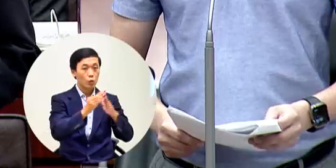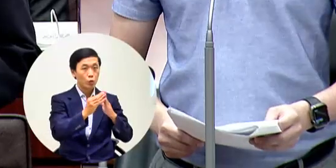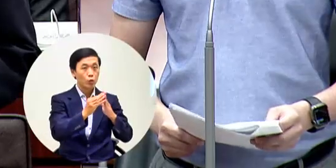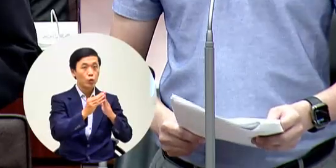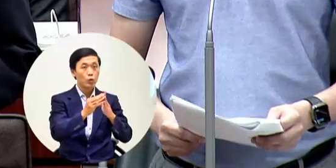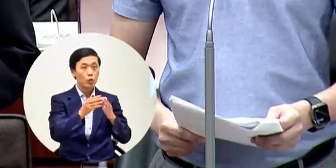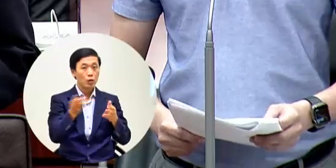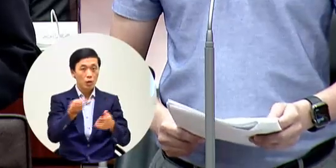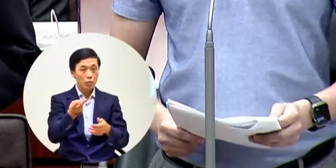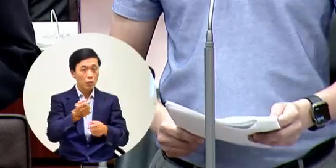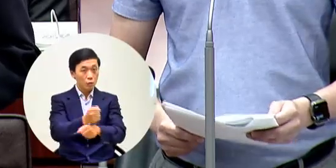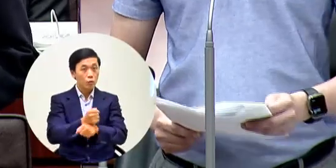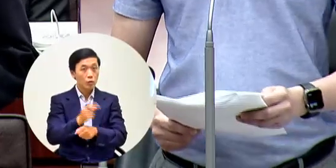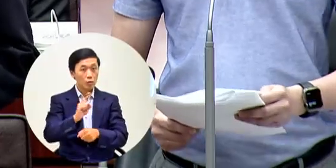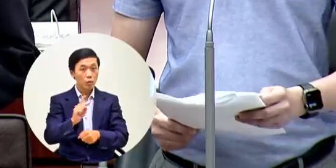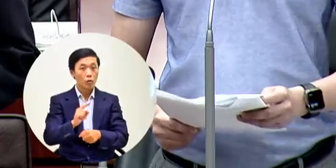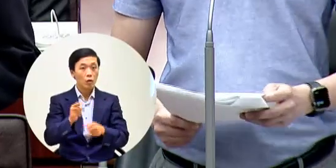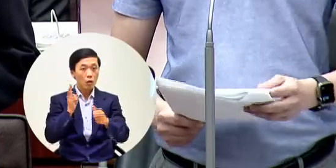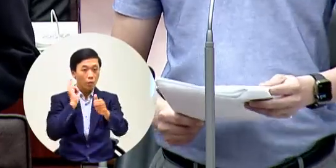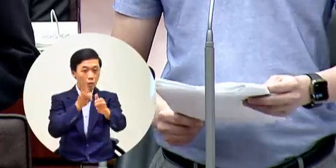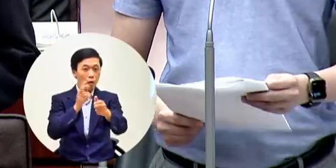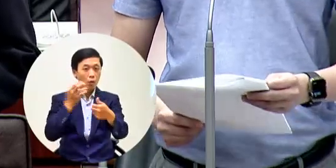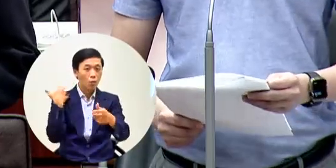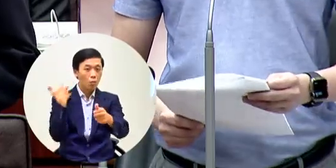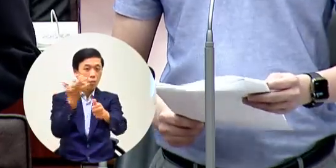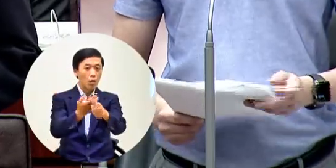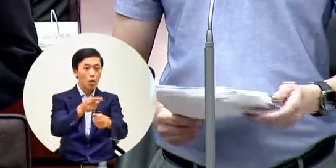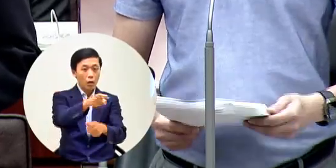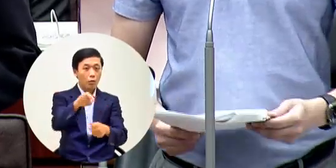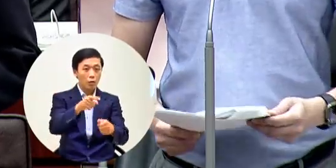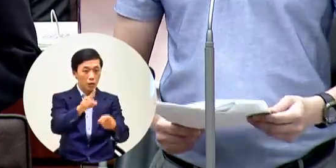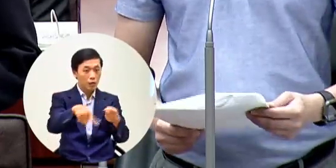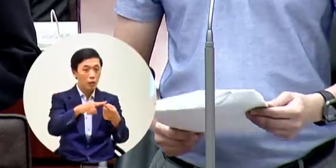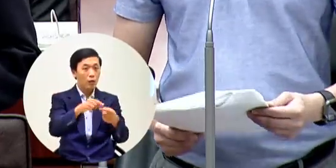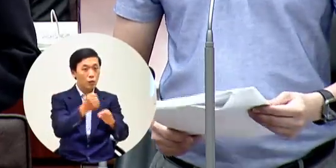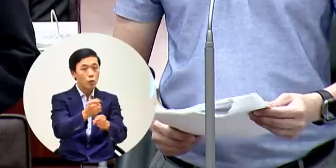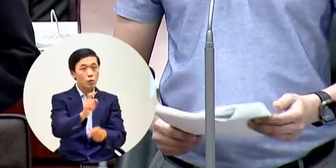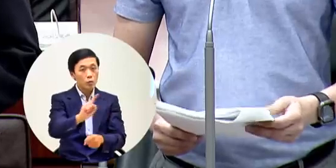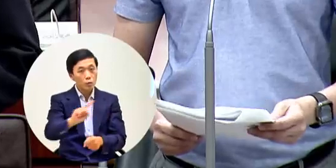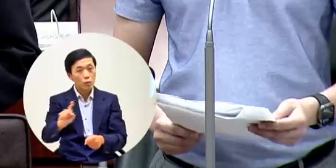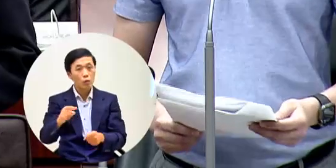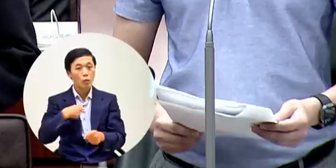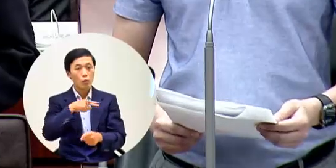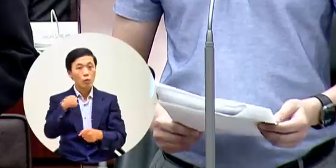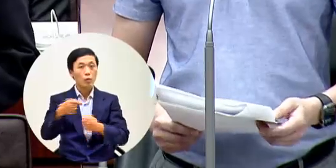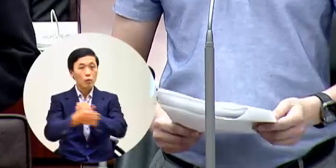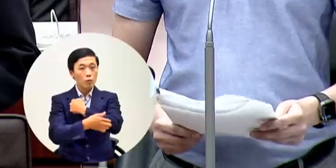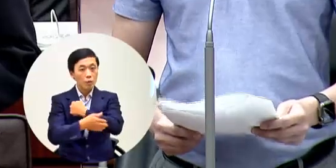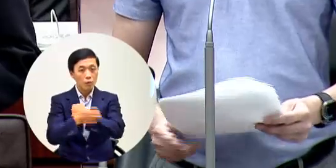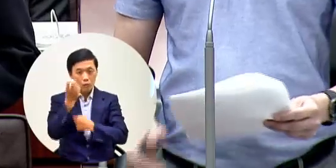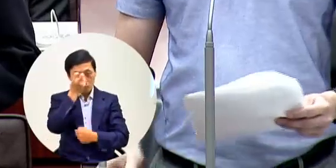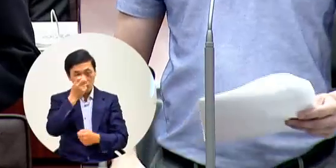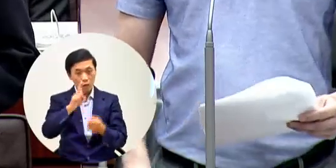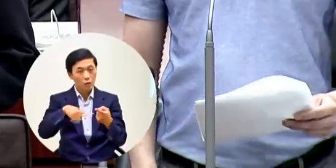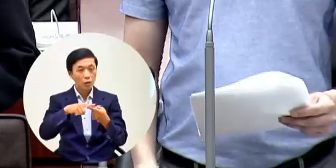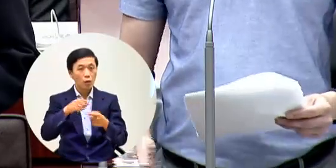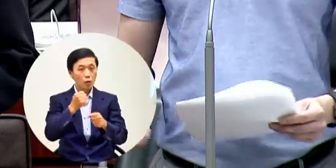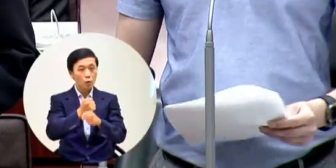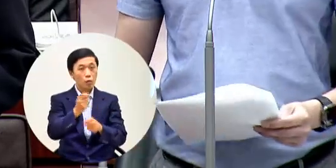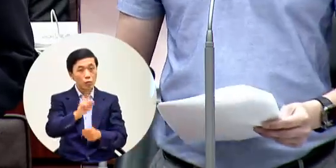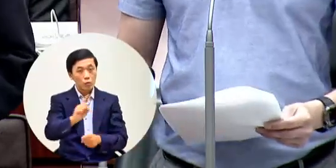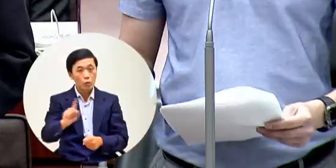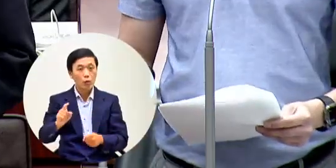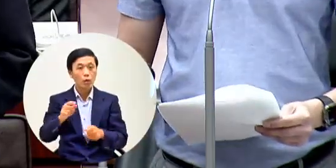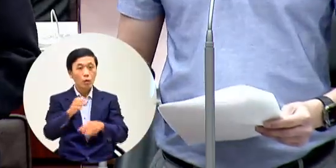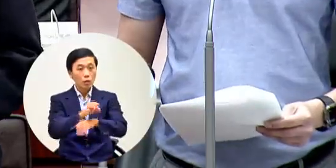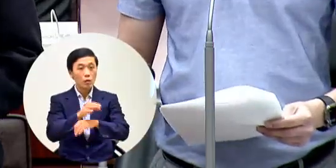制厂商应该要做什么，厂商然后上来的我们基层的我们的这个监工要做什么，科长主